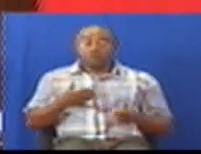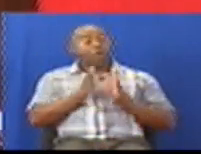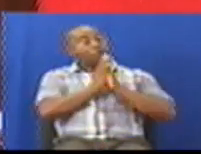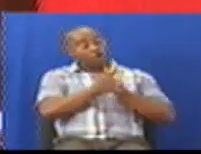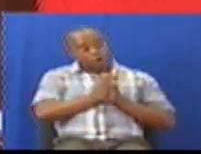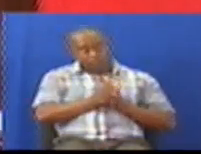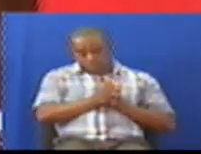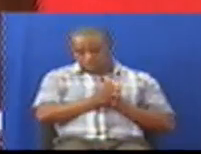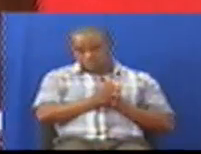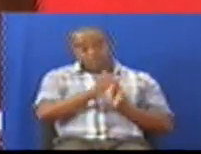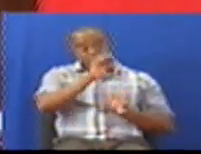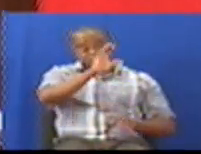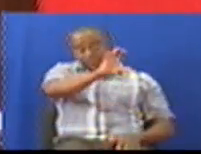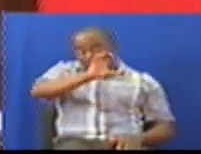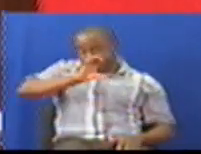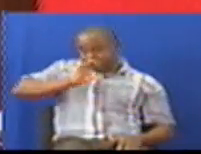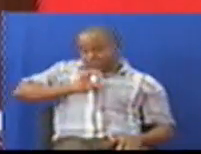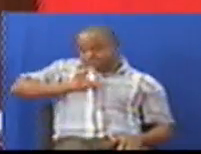fedha tuwapelekee